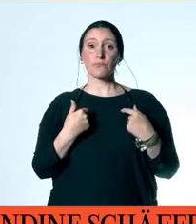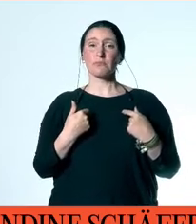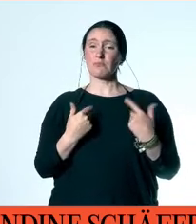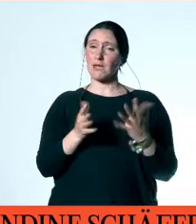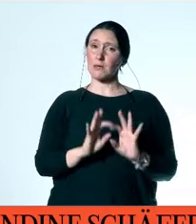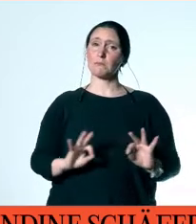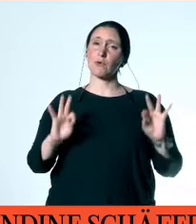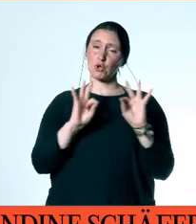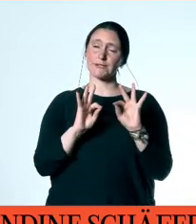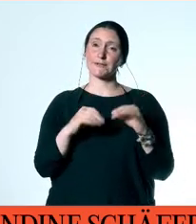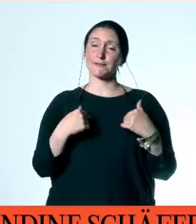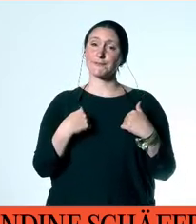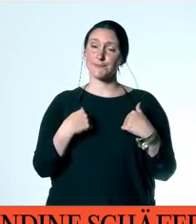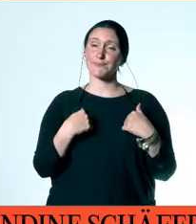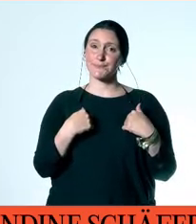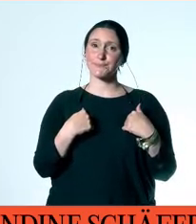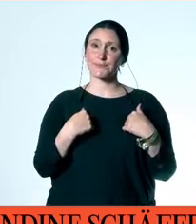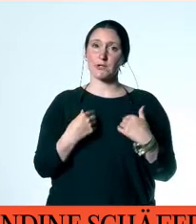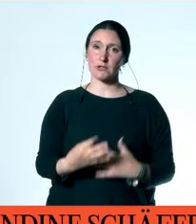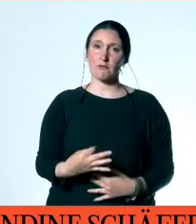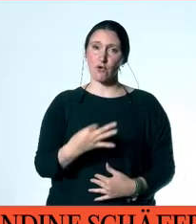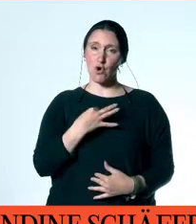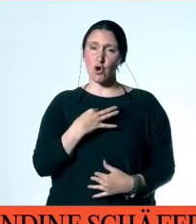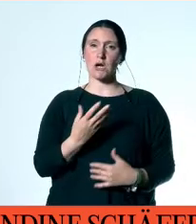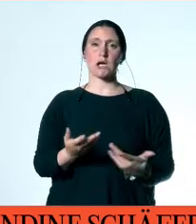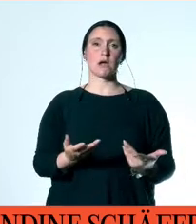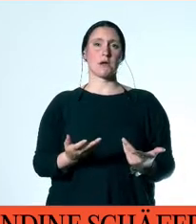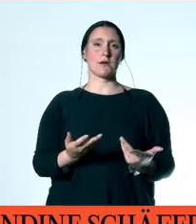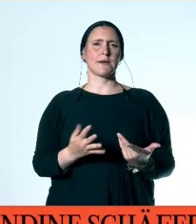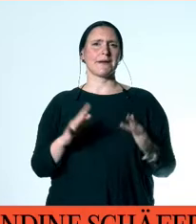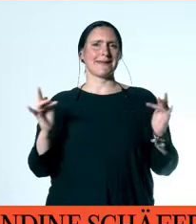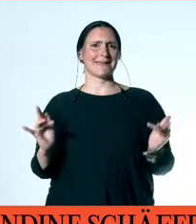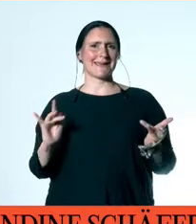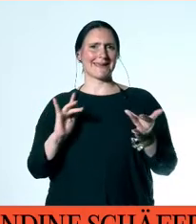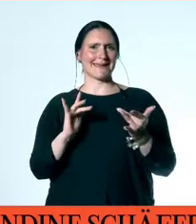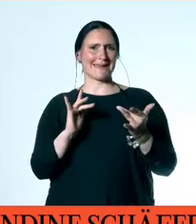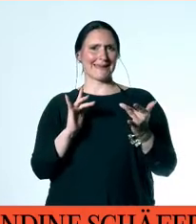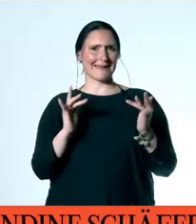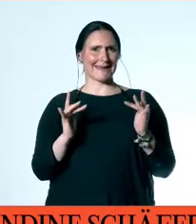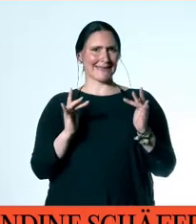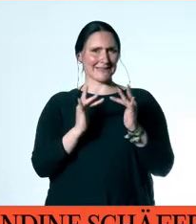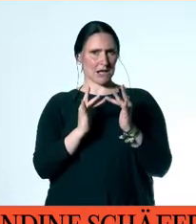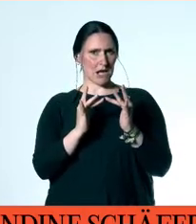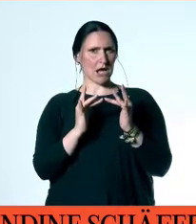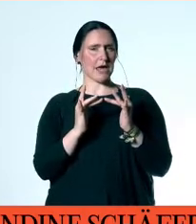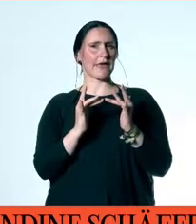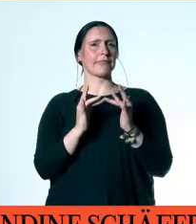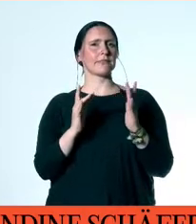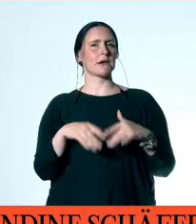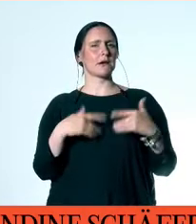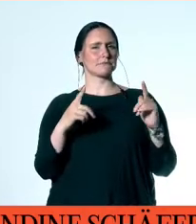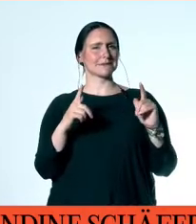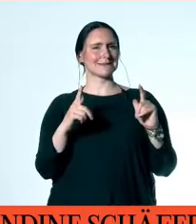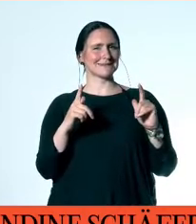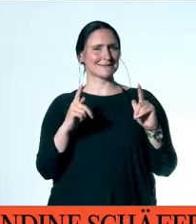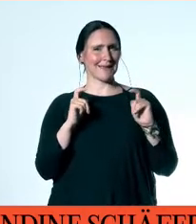it's been really important for us to kind of für uns ist es auch sehr wichtig gewesen, even though we started online, and to really just think about